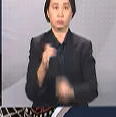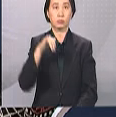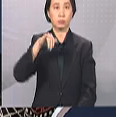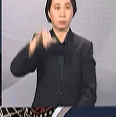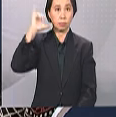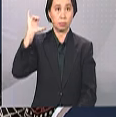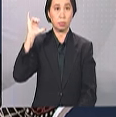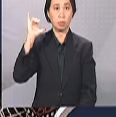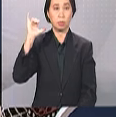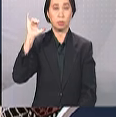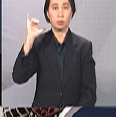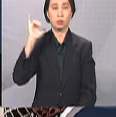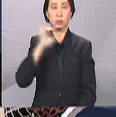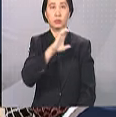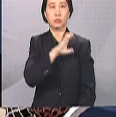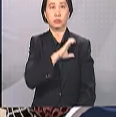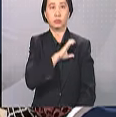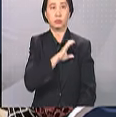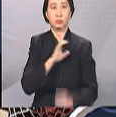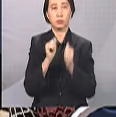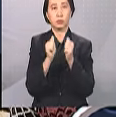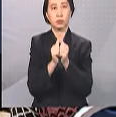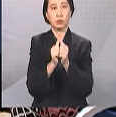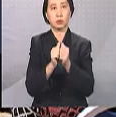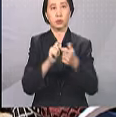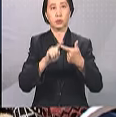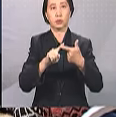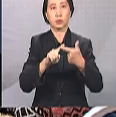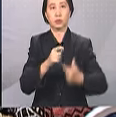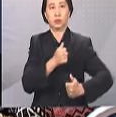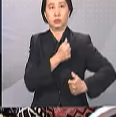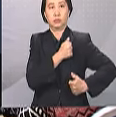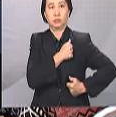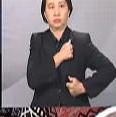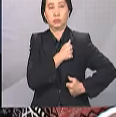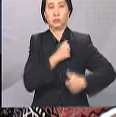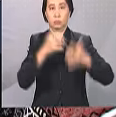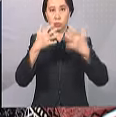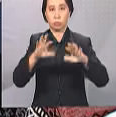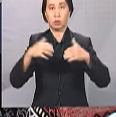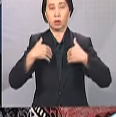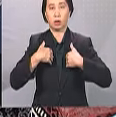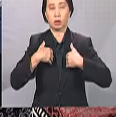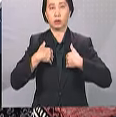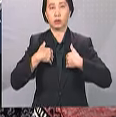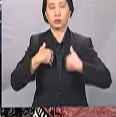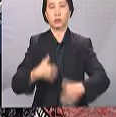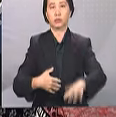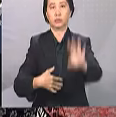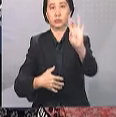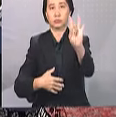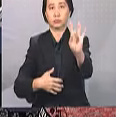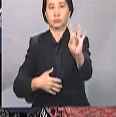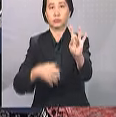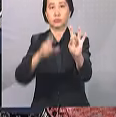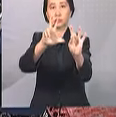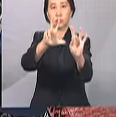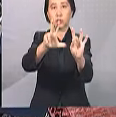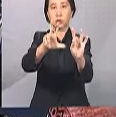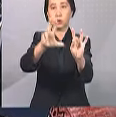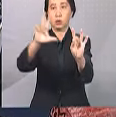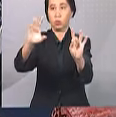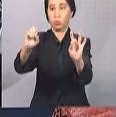Semalam, PDRM bersama dengan ATM telah mengadakan sebanyak